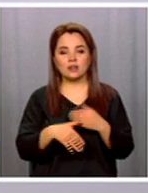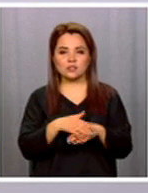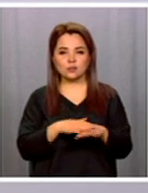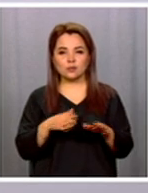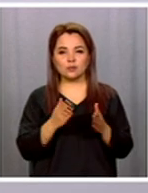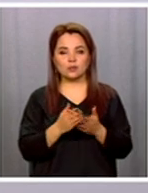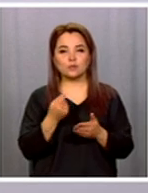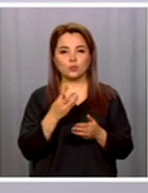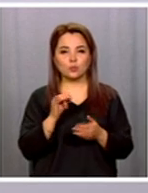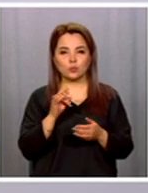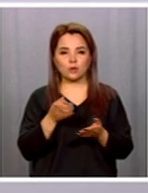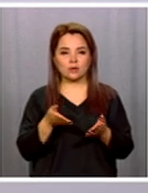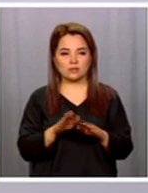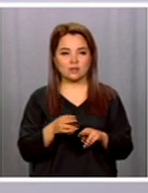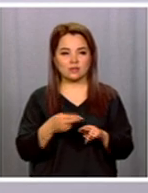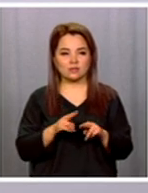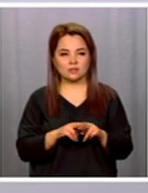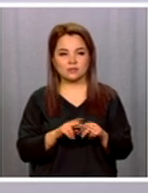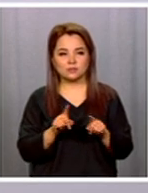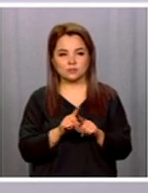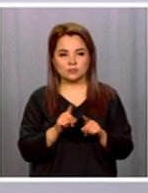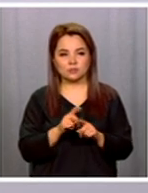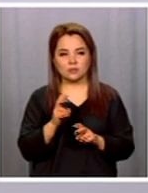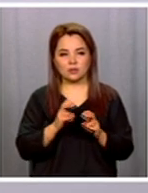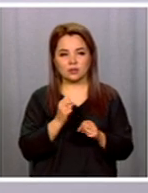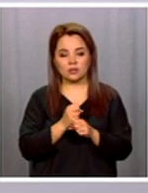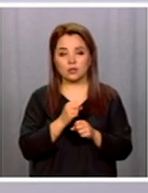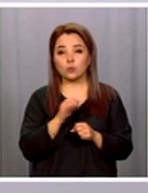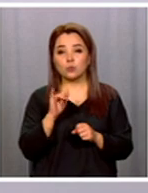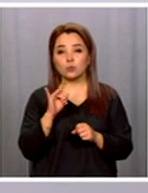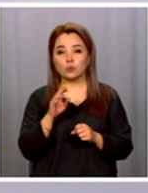қышқылдар және сода сияқты өнімдер шығарады.